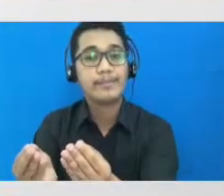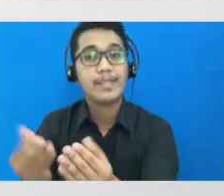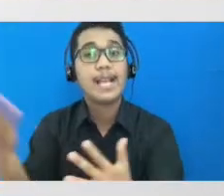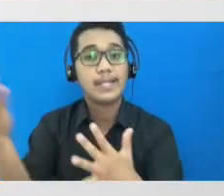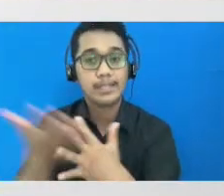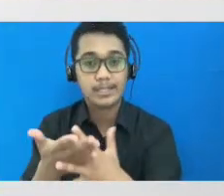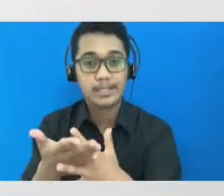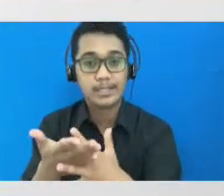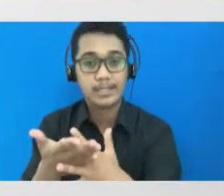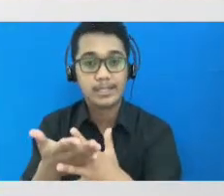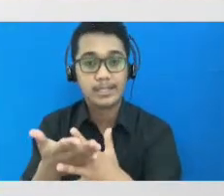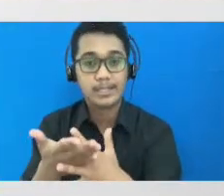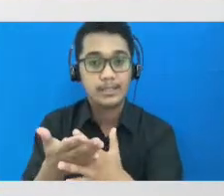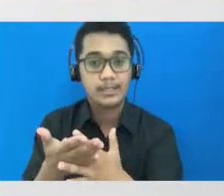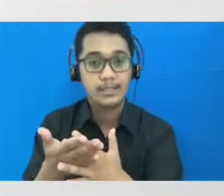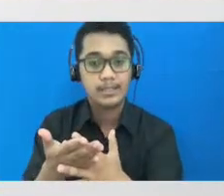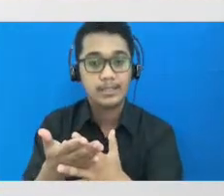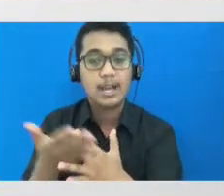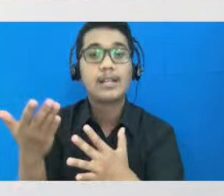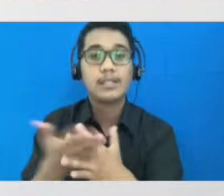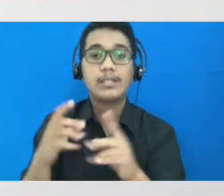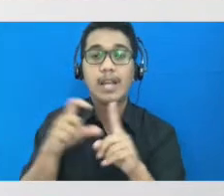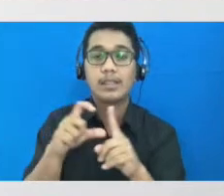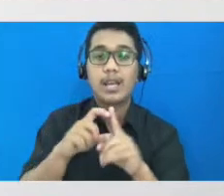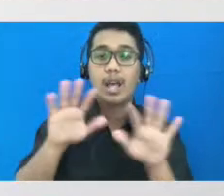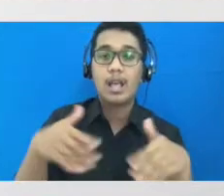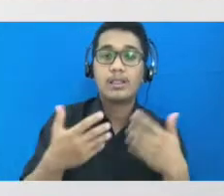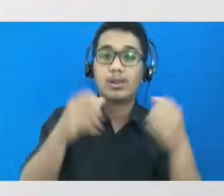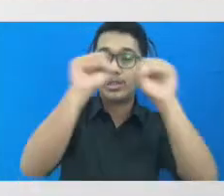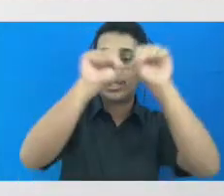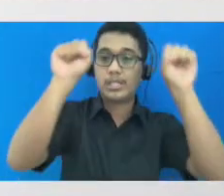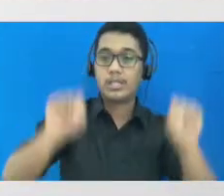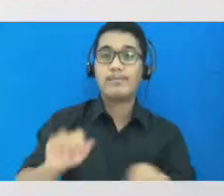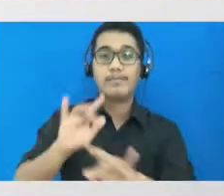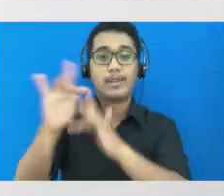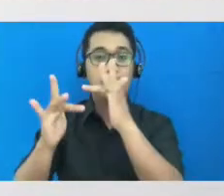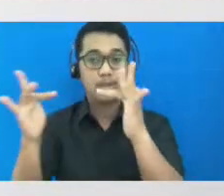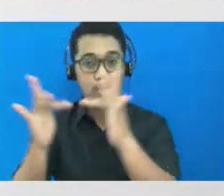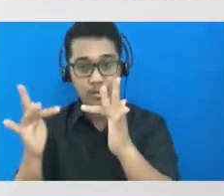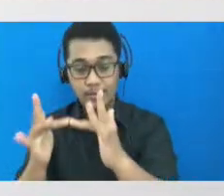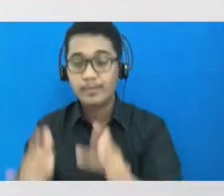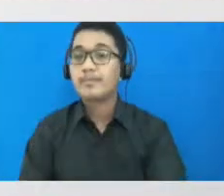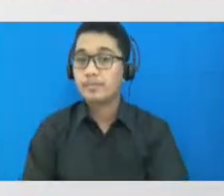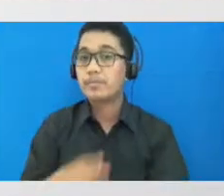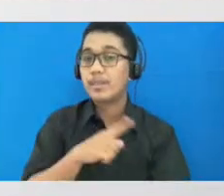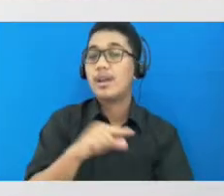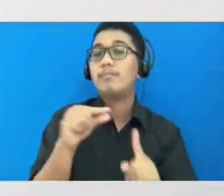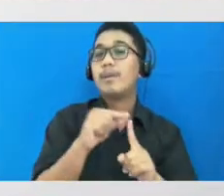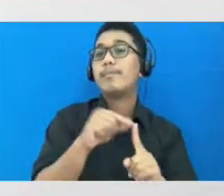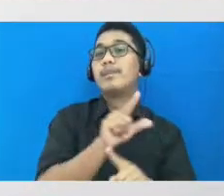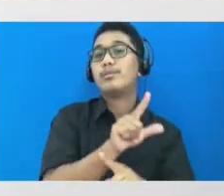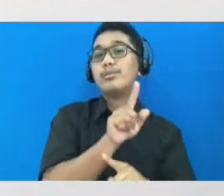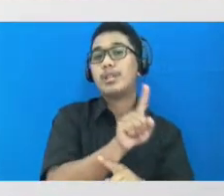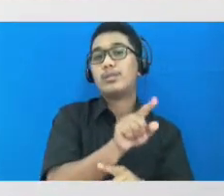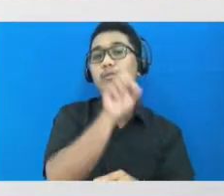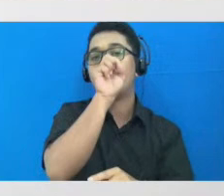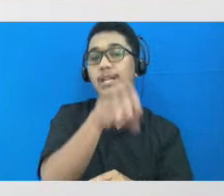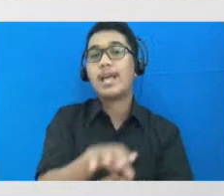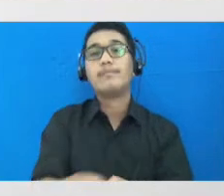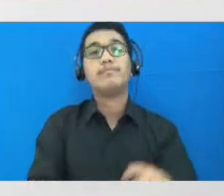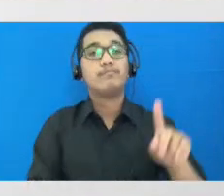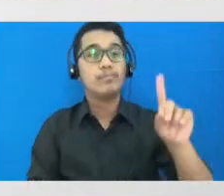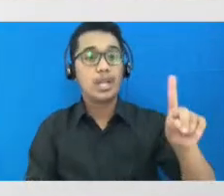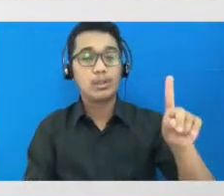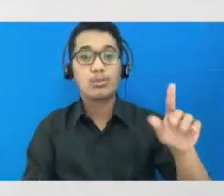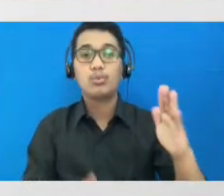akses terhadap data maupun sistem elektronik. Itulah sebabnya di dalam PP 71 ditegaskan satu-satunya